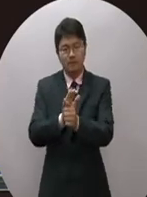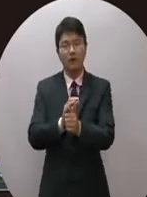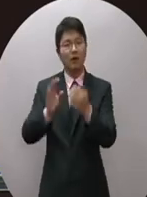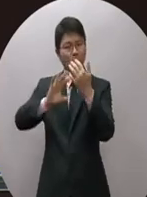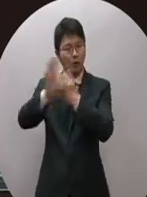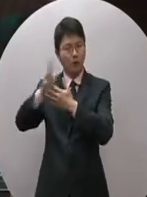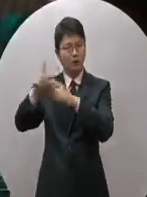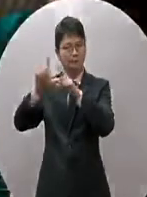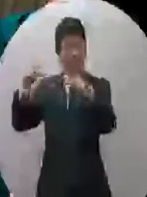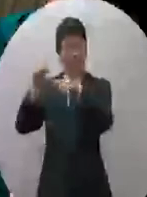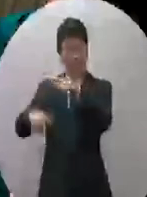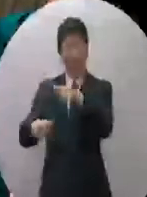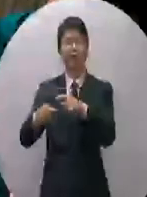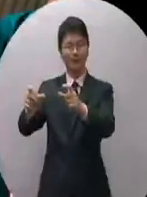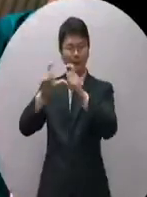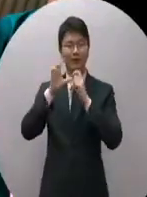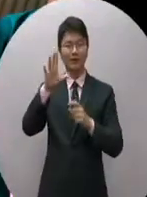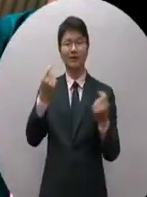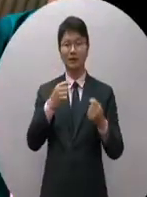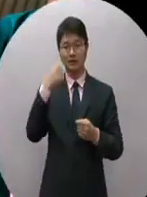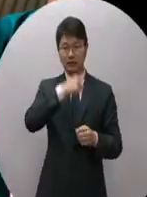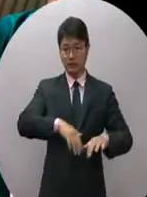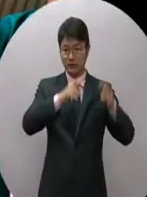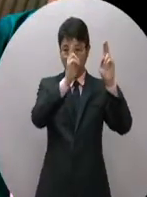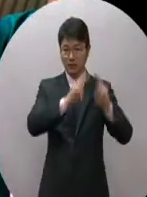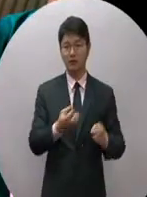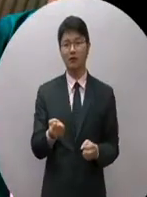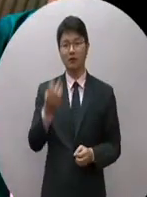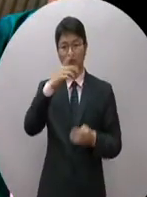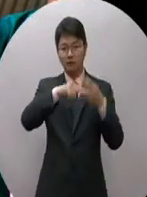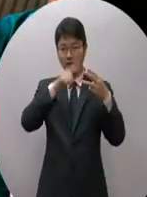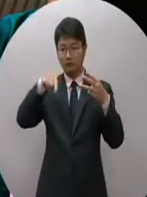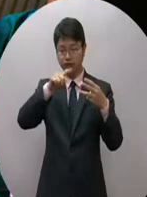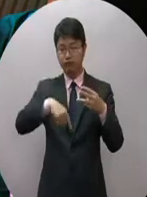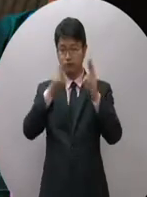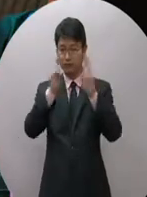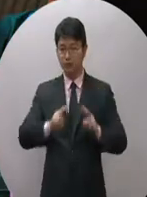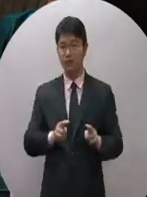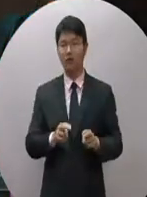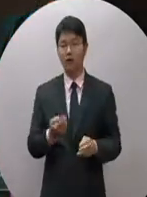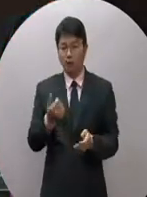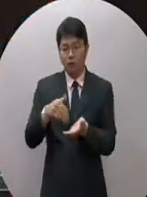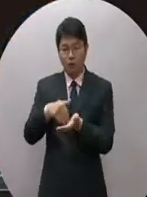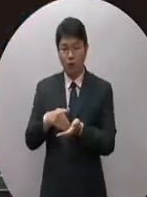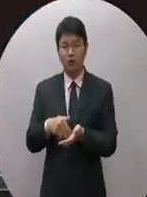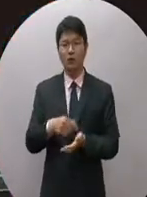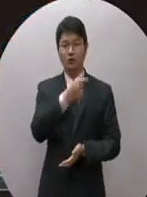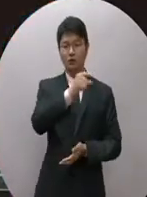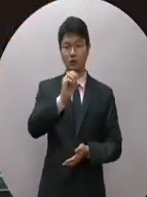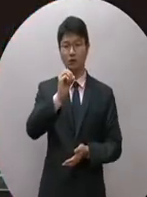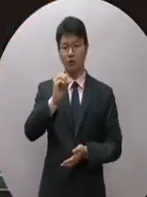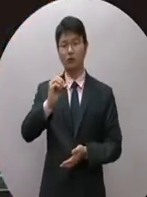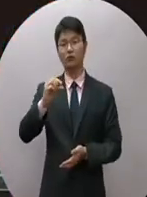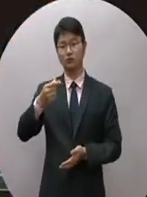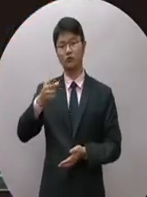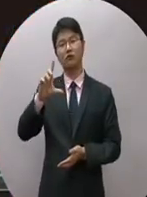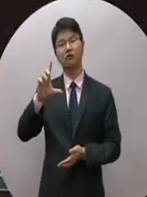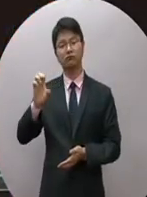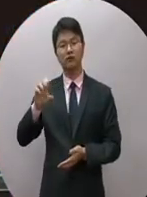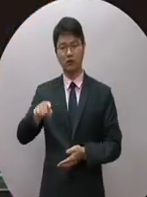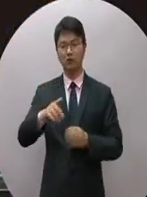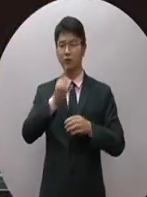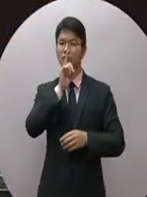厂积极回应，像台积电、华邦电、微软、 Google 都宣布加码投资台